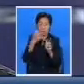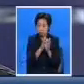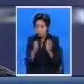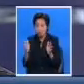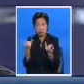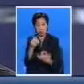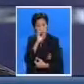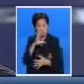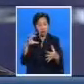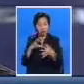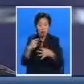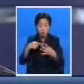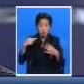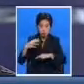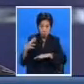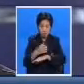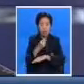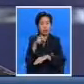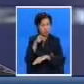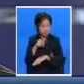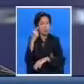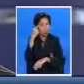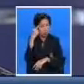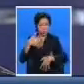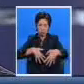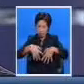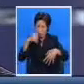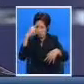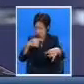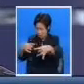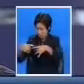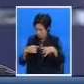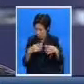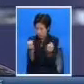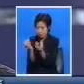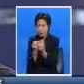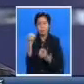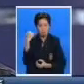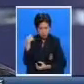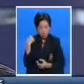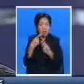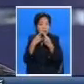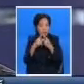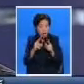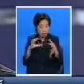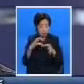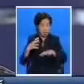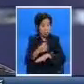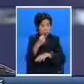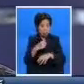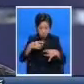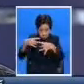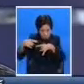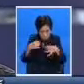ว่าการเมืองเนี่ยผมรู้ดีว่ายังมีความคิดเห็นที่ไม่ตรงกันอยู่ขัดแย้งกันอยู่แต่ว่าเรื่องความขัดแย้งทางการเมืองเนี่ยไม่